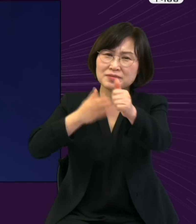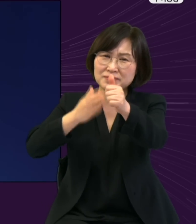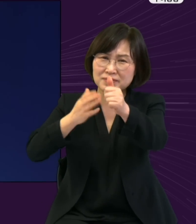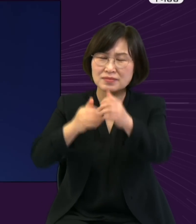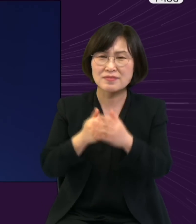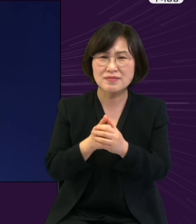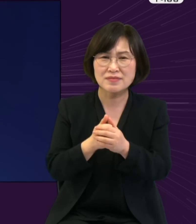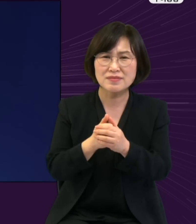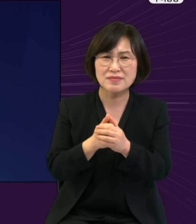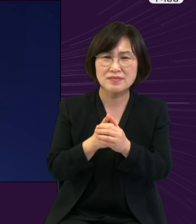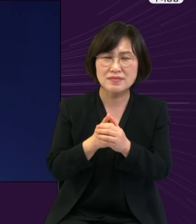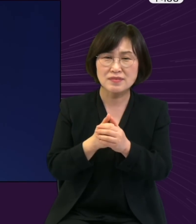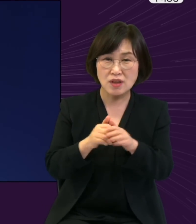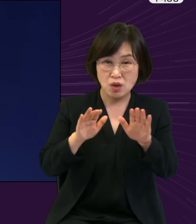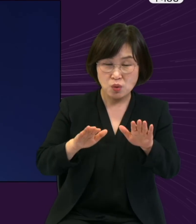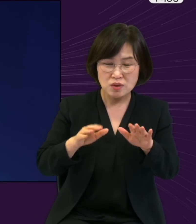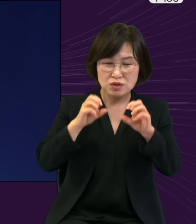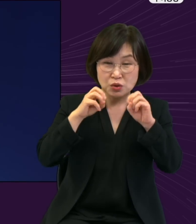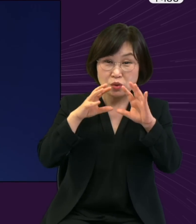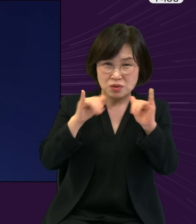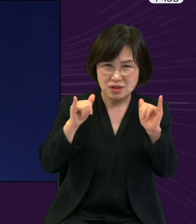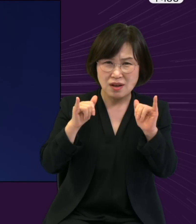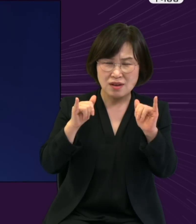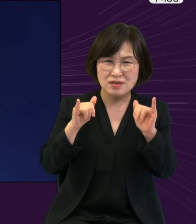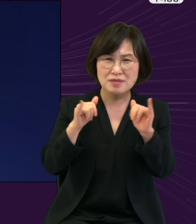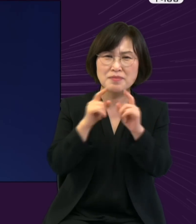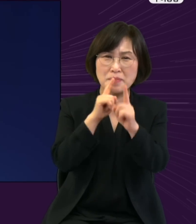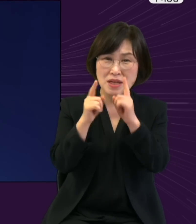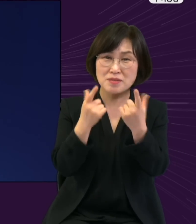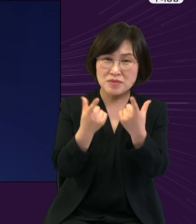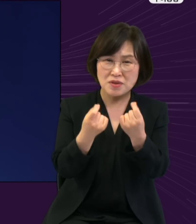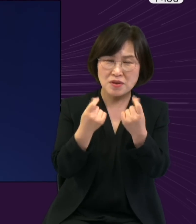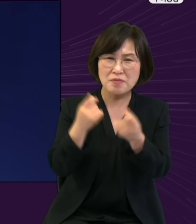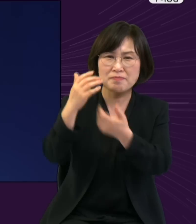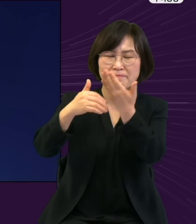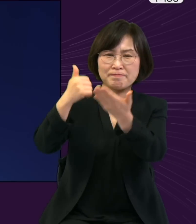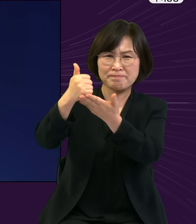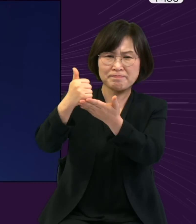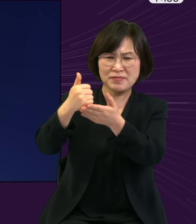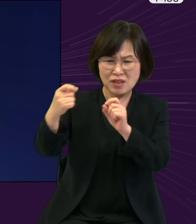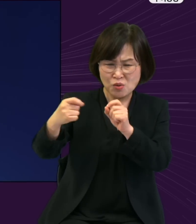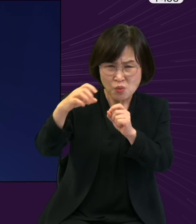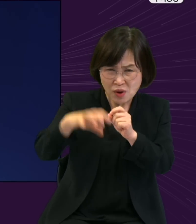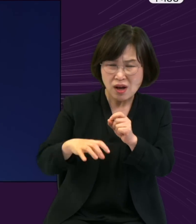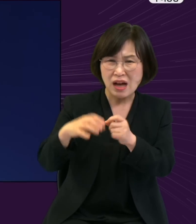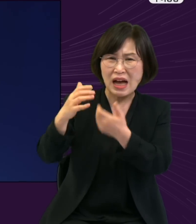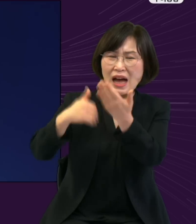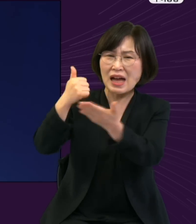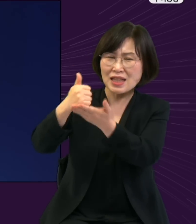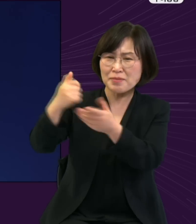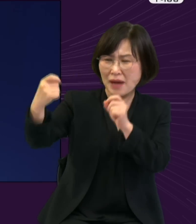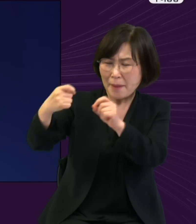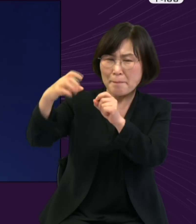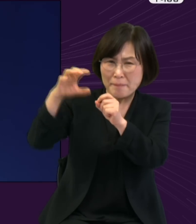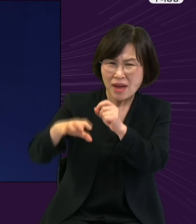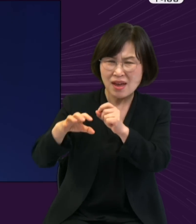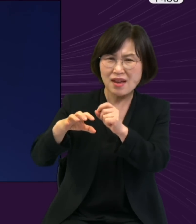오늘 우리 선교사님의 말씀처럼 하나님께로 나와서 하나님께 따지십시오.